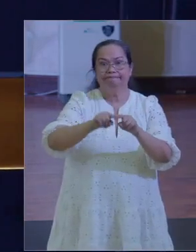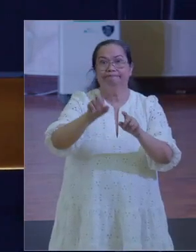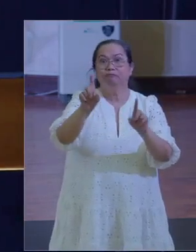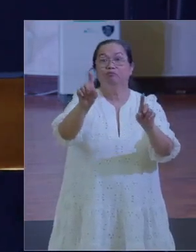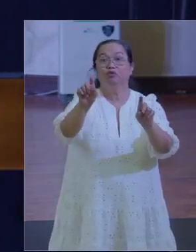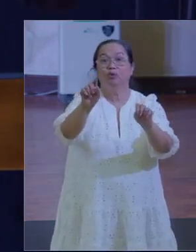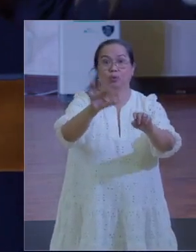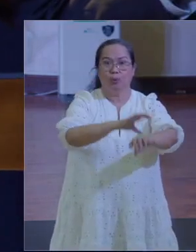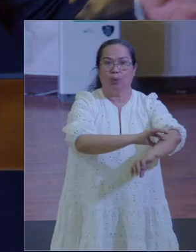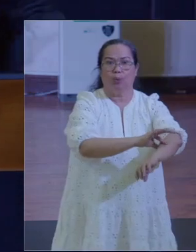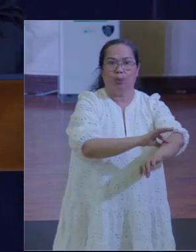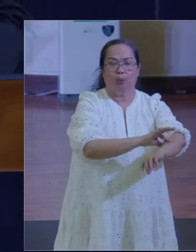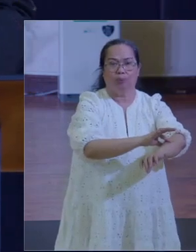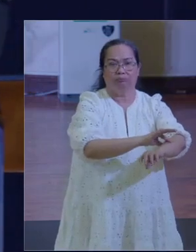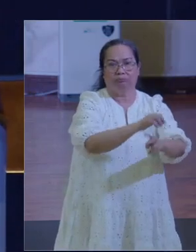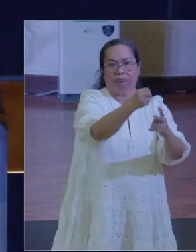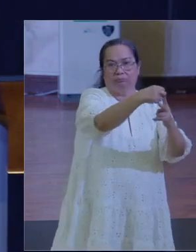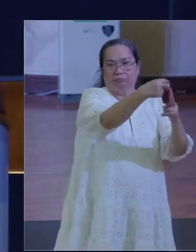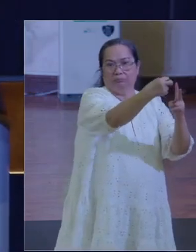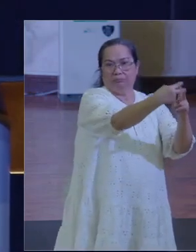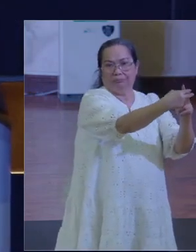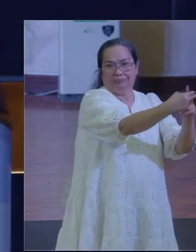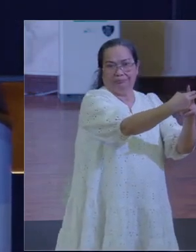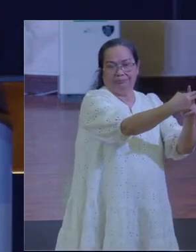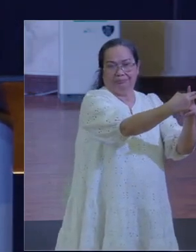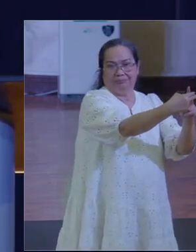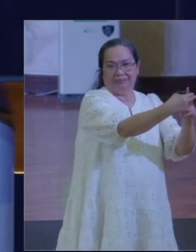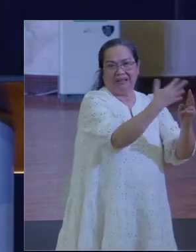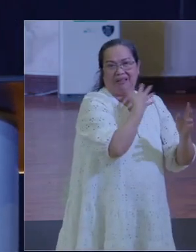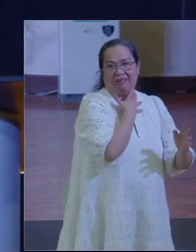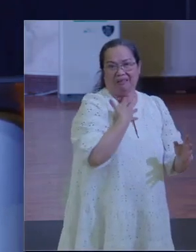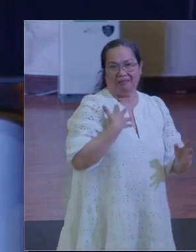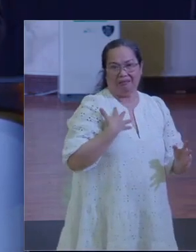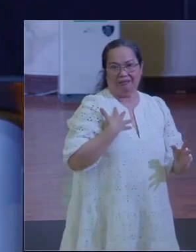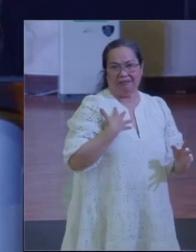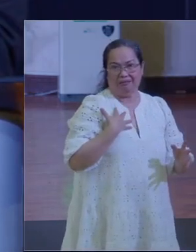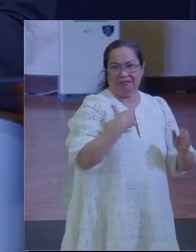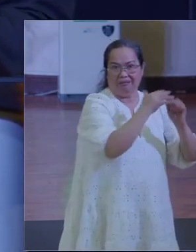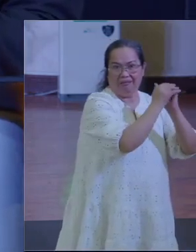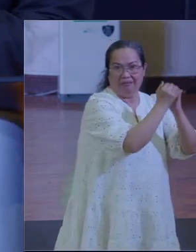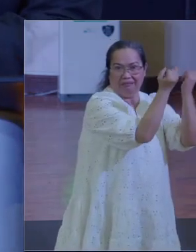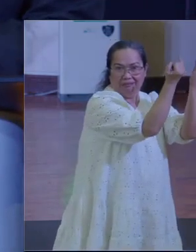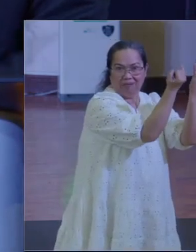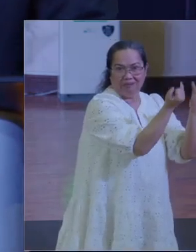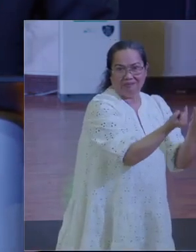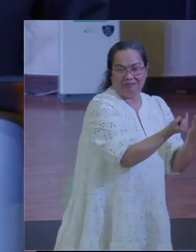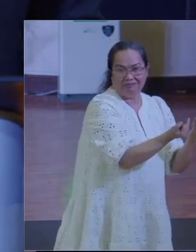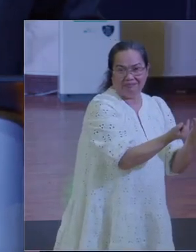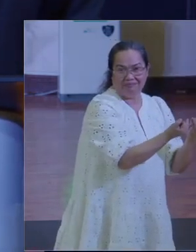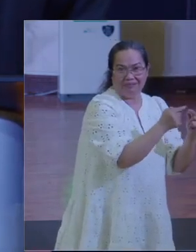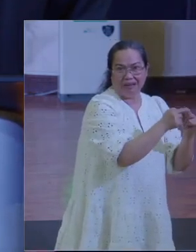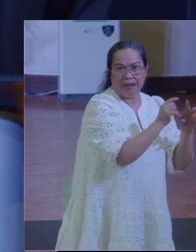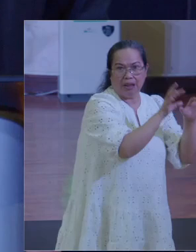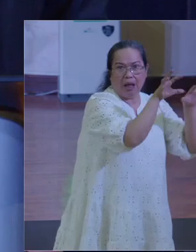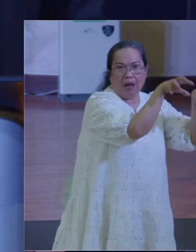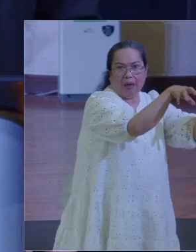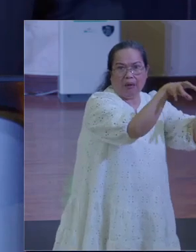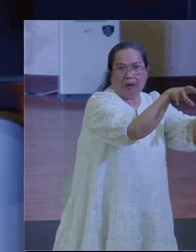natin. Pakikiapid, kahalayan at kalaswaan, pagsamba sa Diyos-Diyosan,